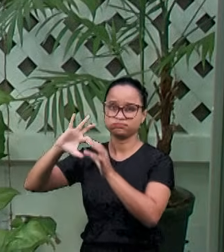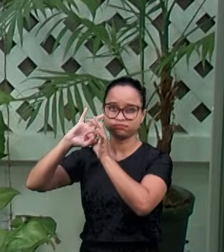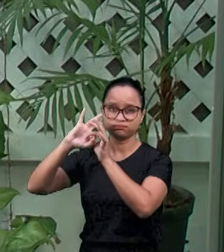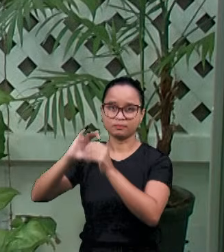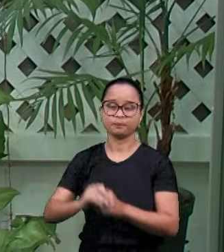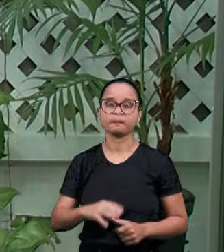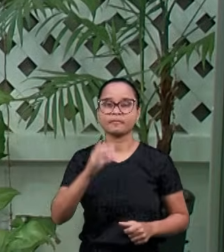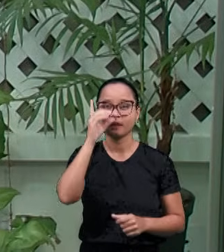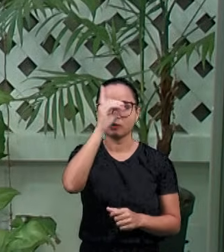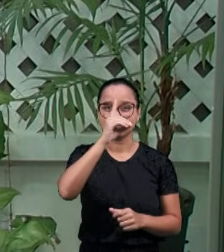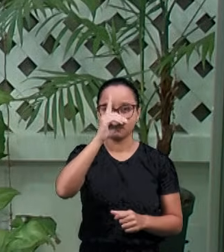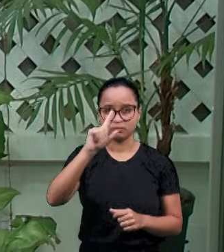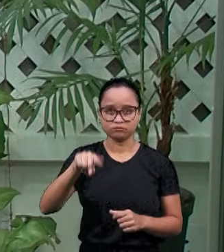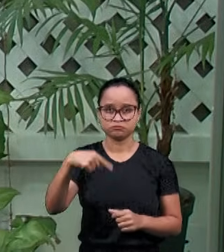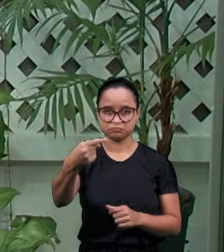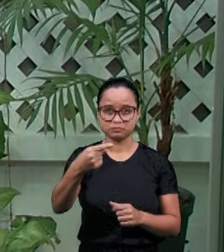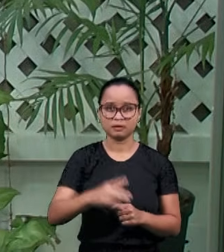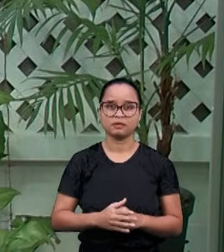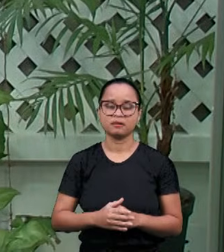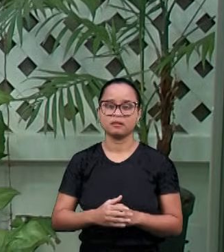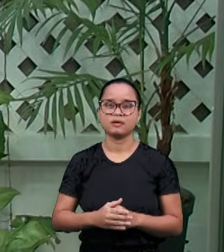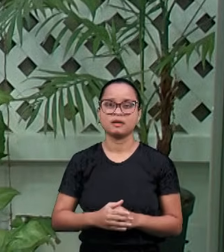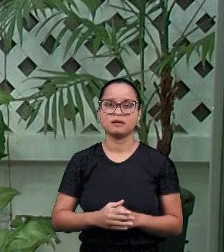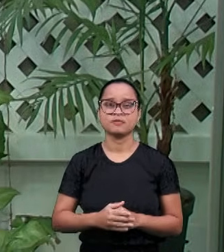sera le dernier sujet